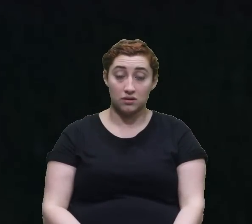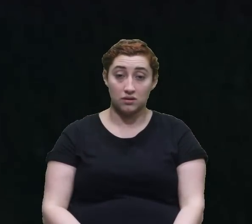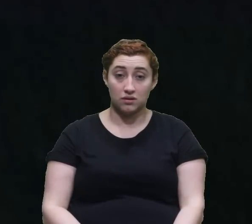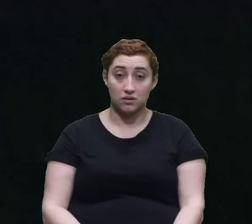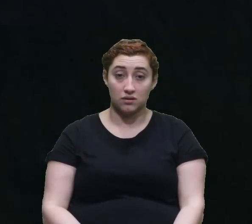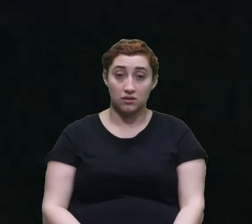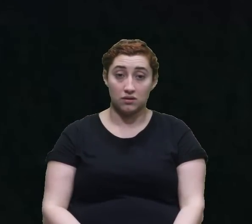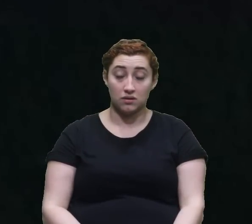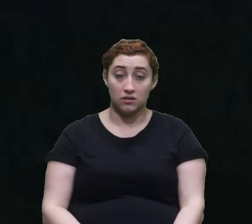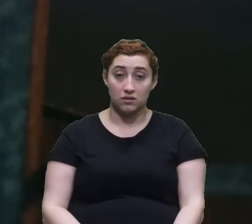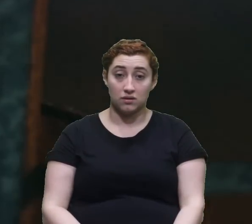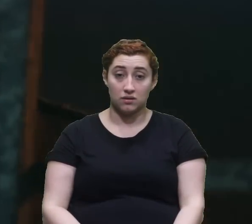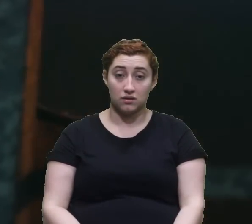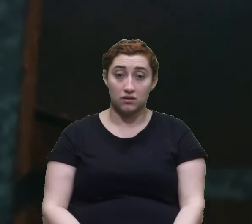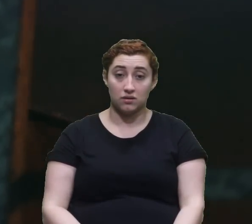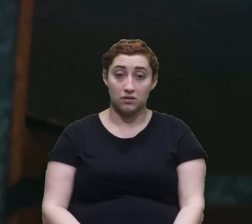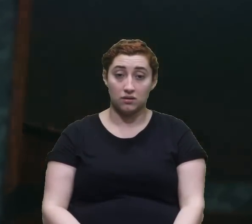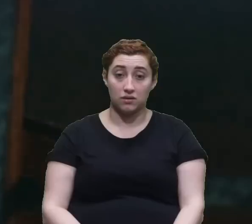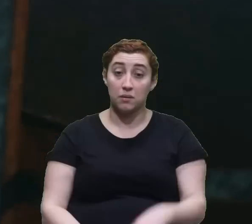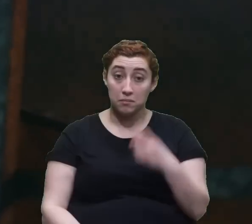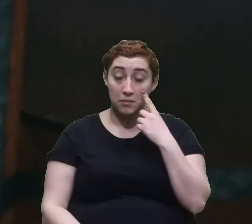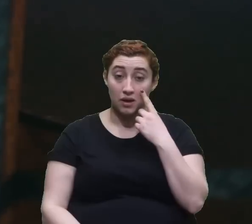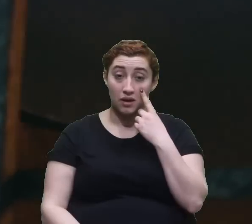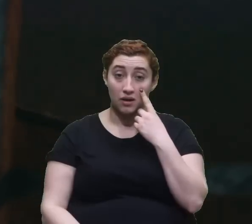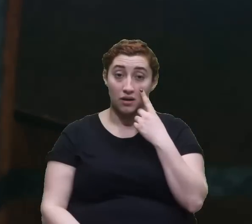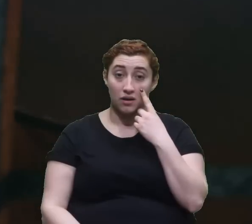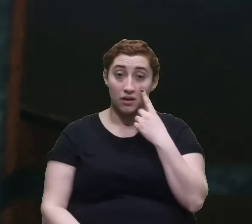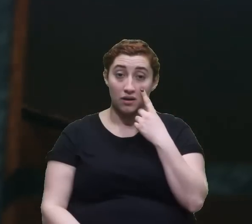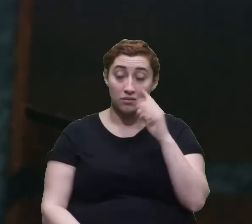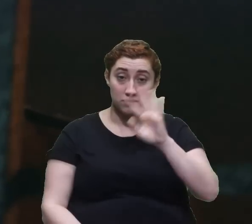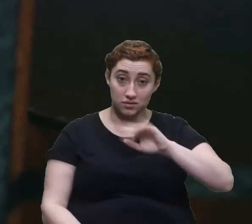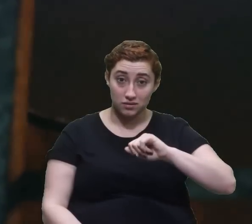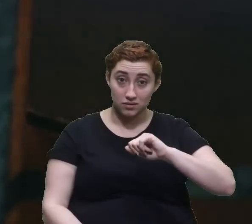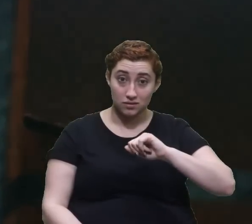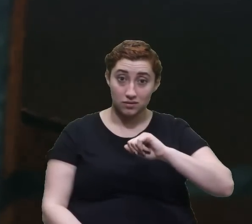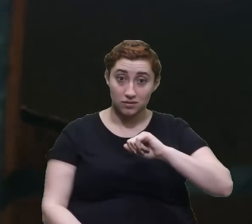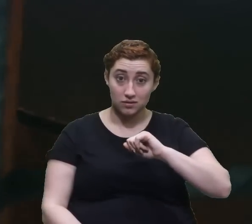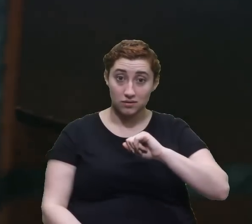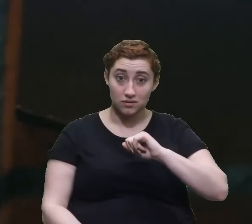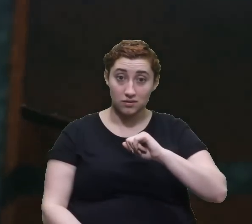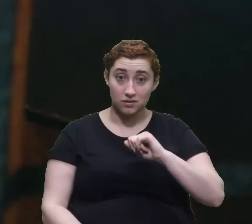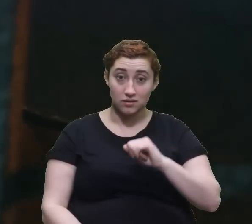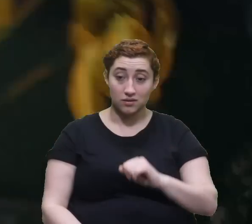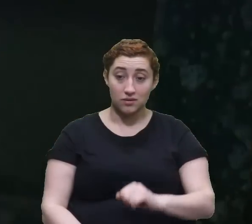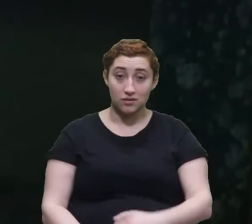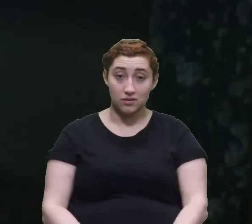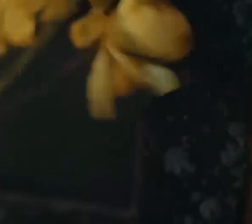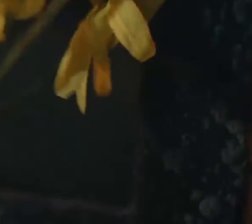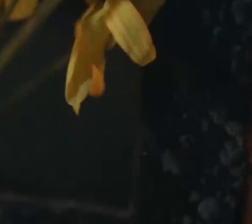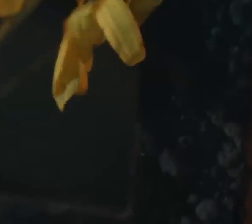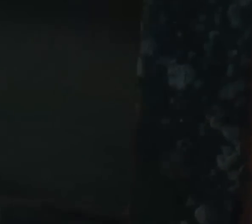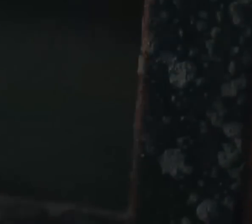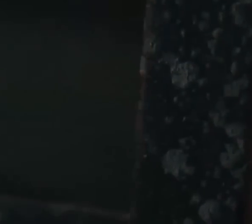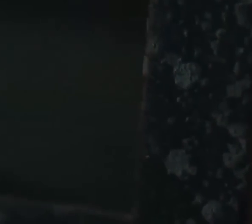Farah'ın bakışları Fethi'de. Bak. Çiçeği hafifçe sağa sola sallayarak